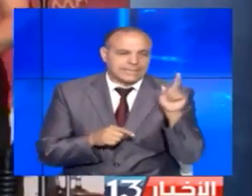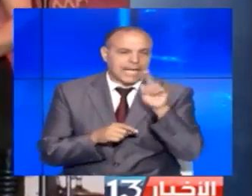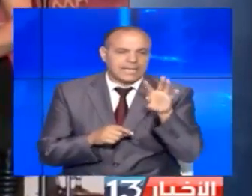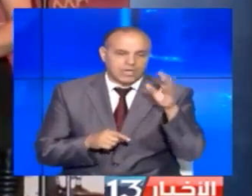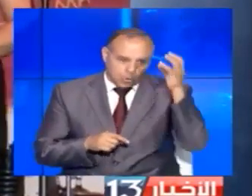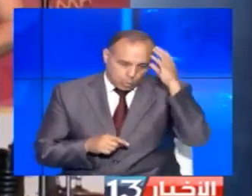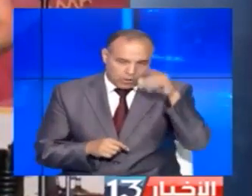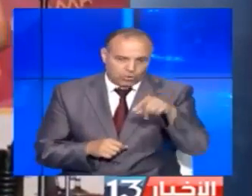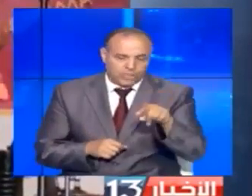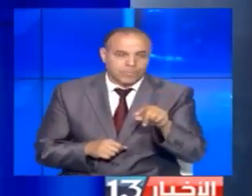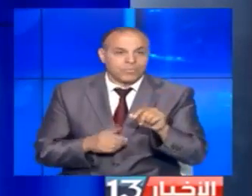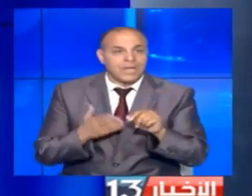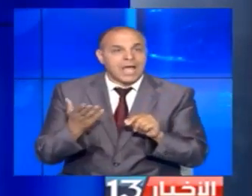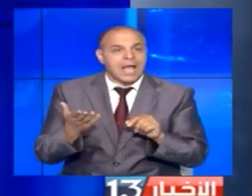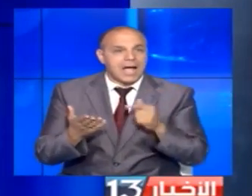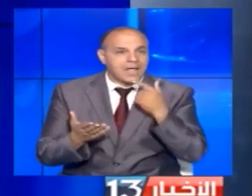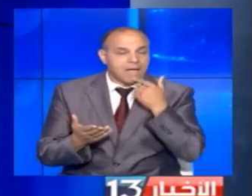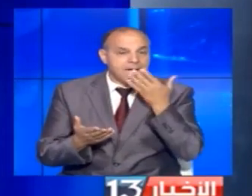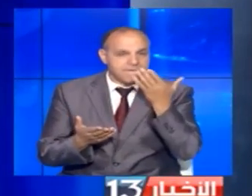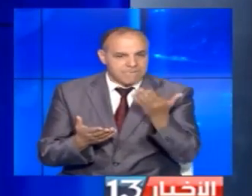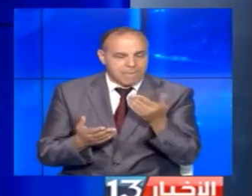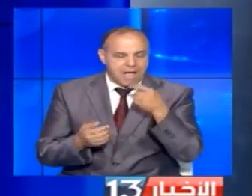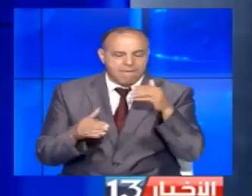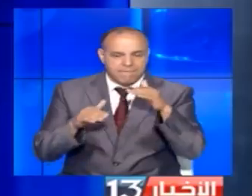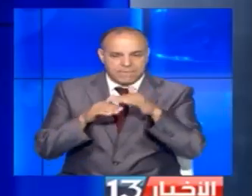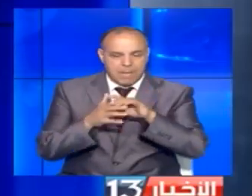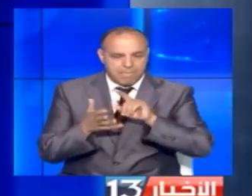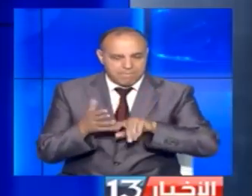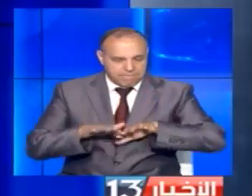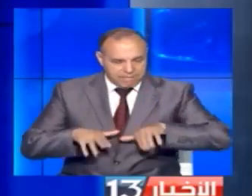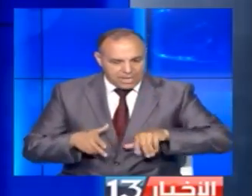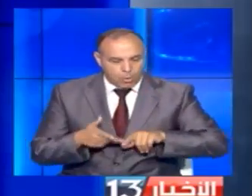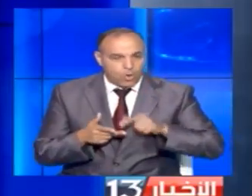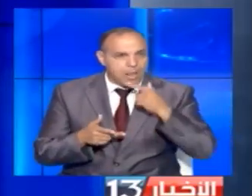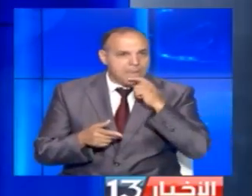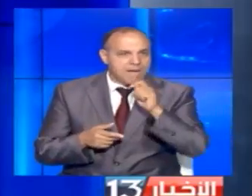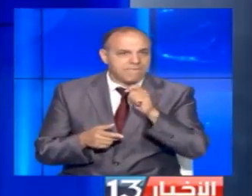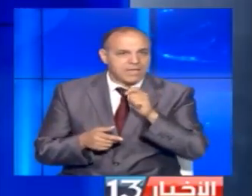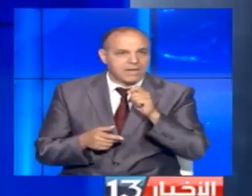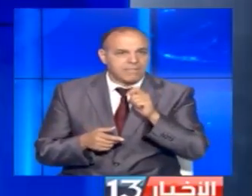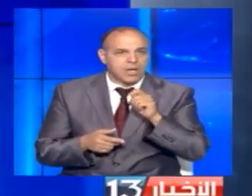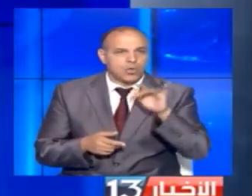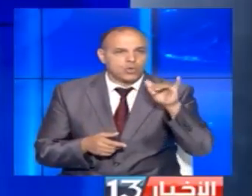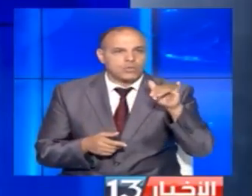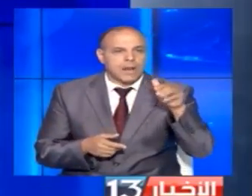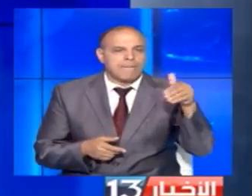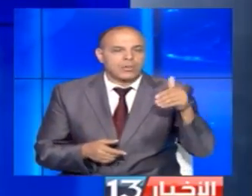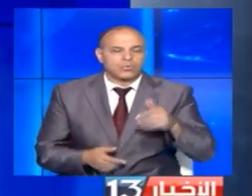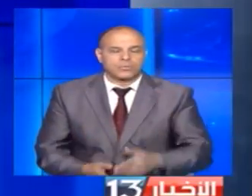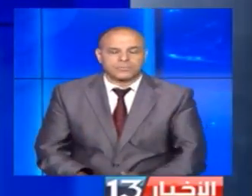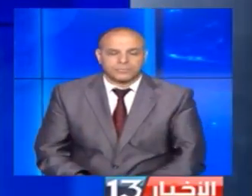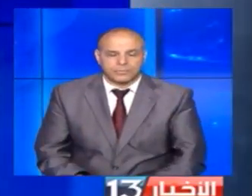من أوت الجاري، حيث ستكون سهرة الاختتام مع الفنانة يسرى محنوش.